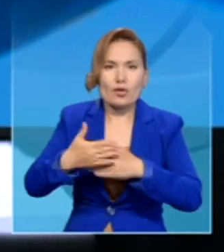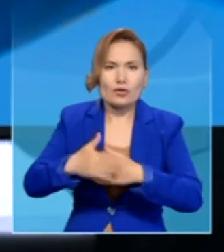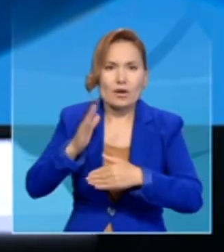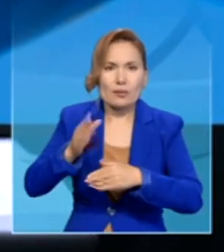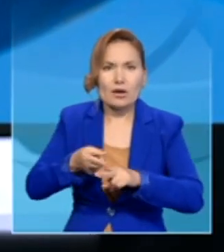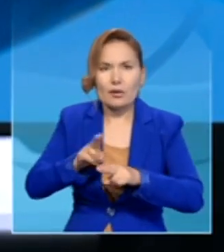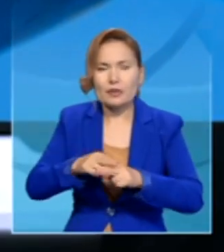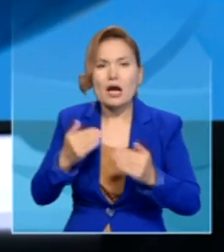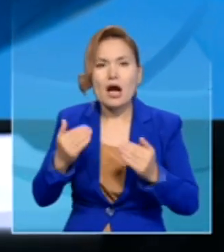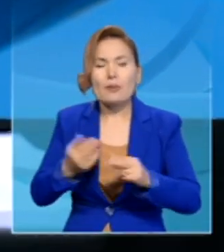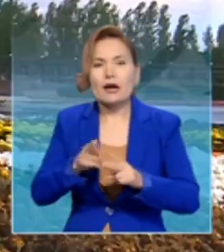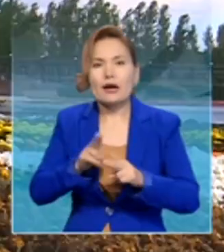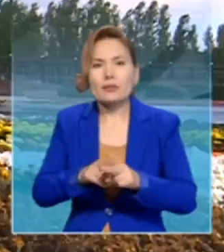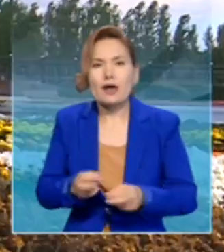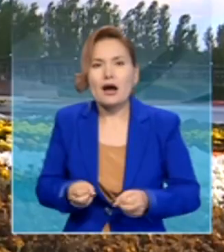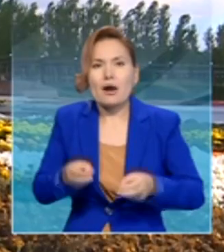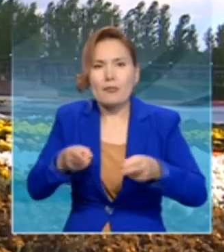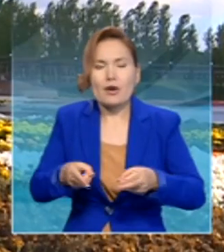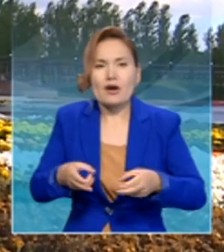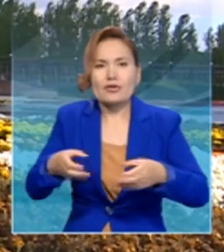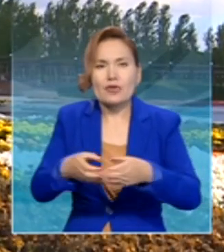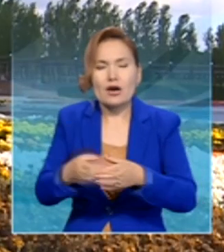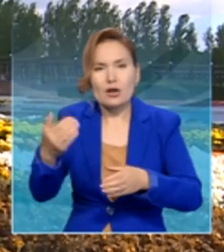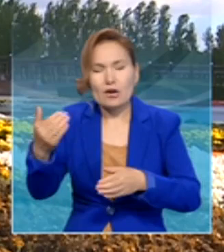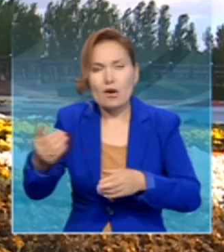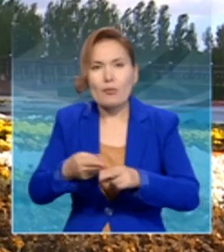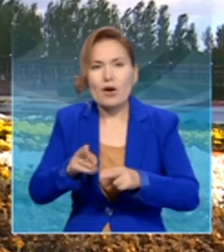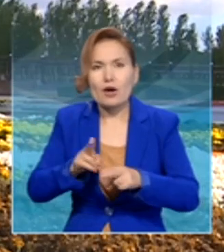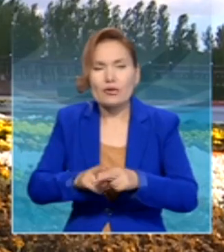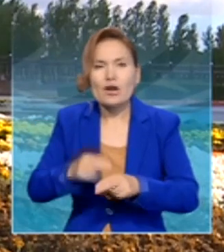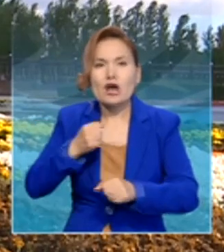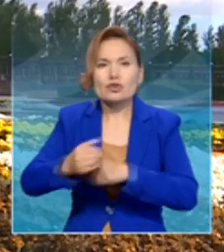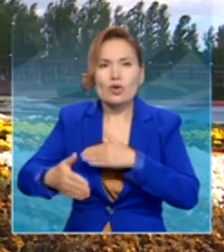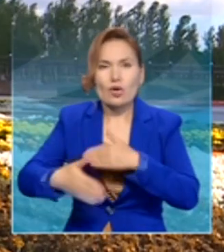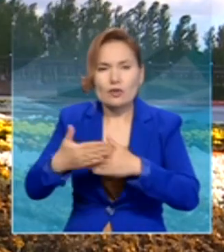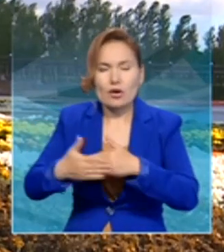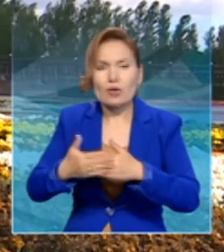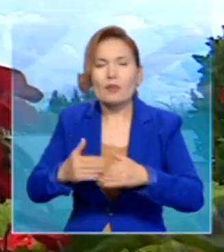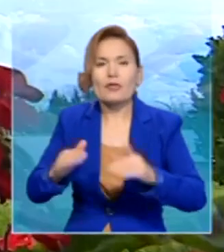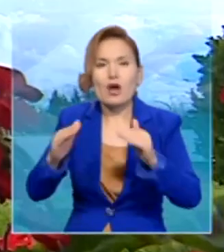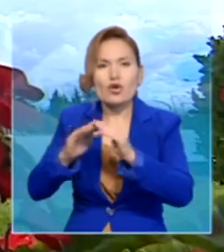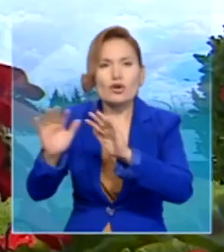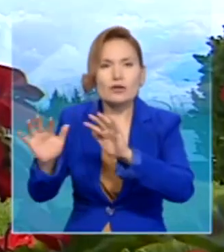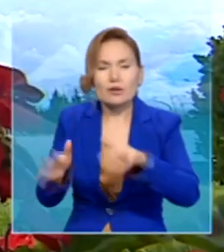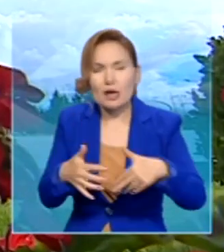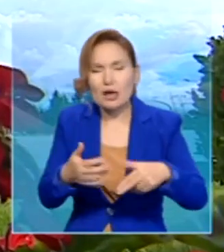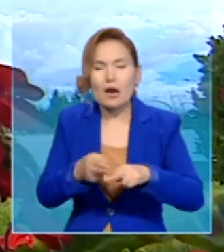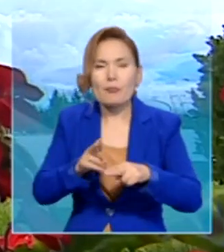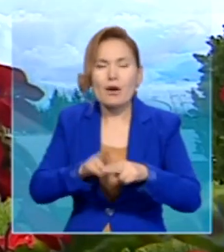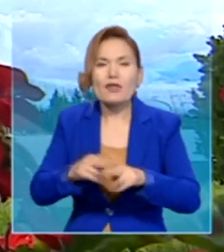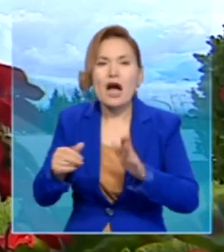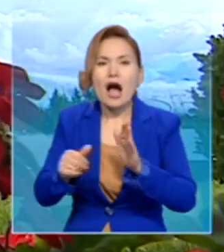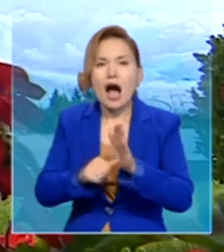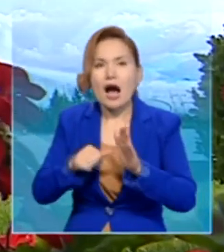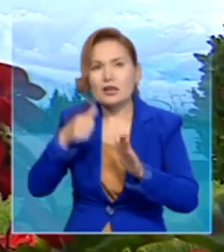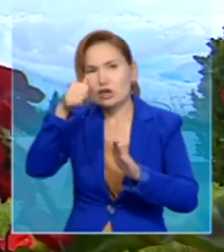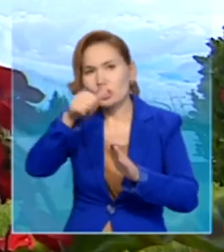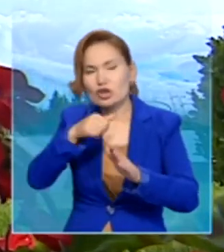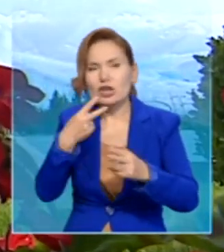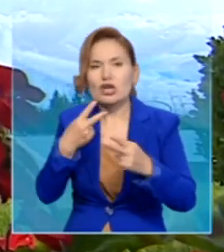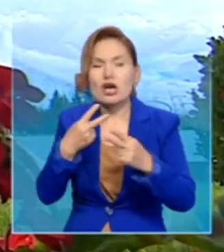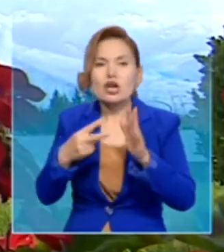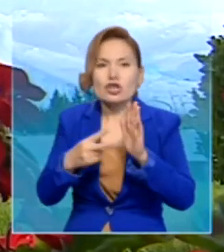баспасөз қызметі. Енді мұндай қылмыстар үшін мүлікті тәркілеумен қатар 6 жылға дейін, ал ұйымдасқан топтың құрамында жасалса 7 жылға дейін